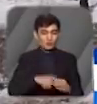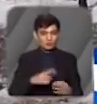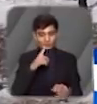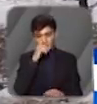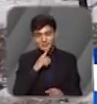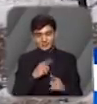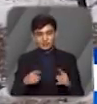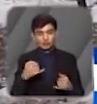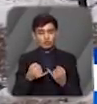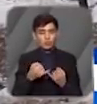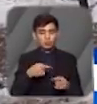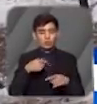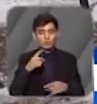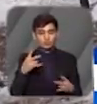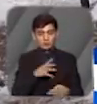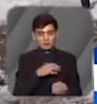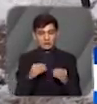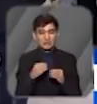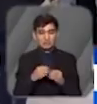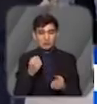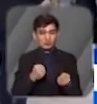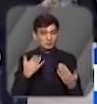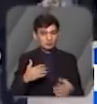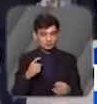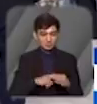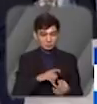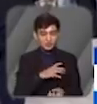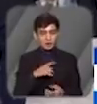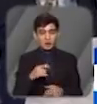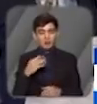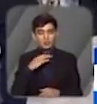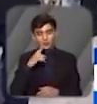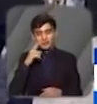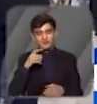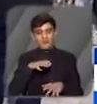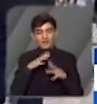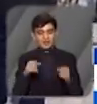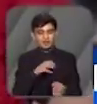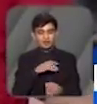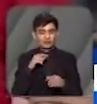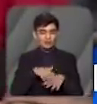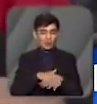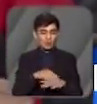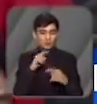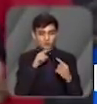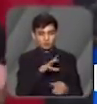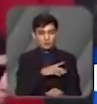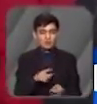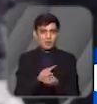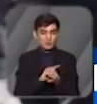ішінде сары нөмірді ел бойынша тек 10 шақты көлік қана алған. Басым бөлігі биліктің мұндай шешіміне қарсы шығып, қайта қарауды талап